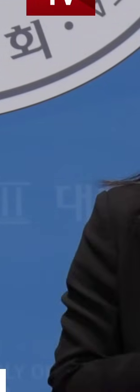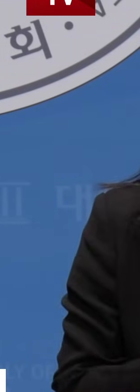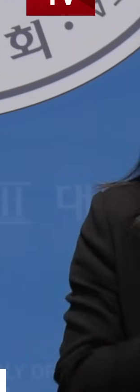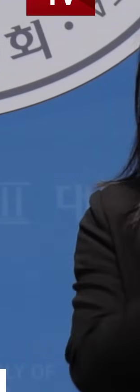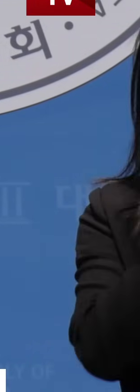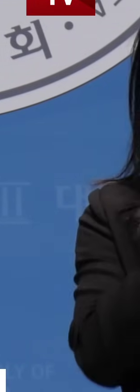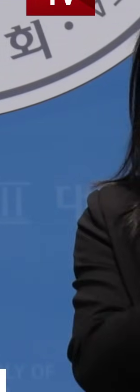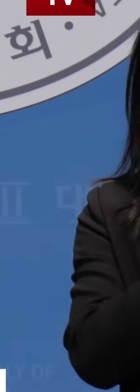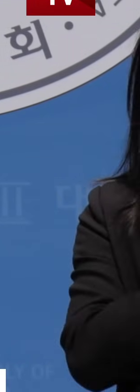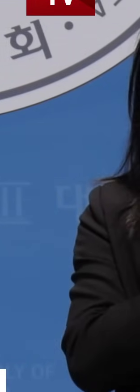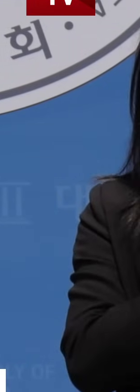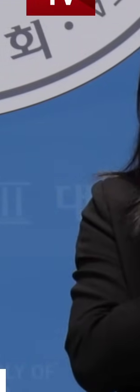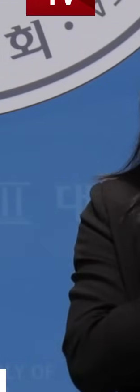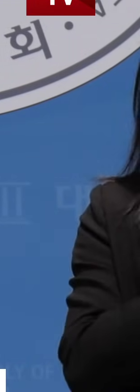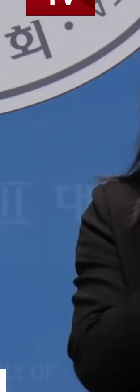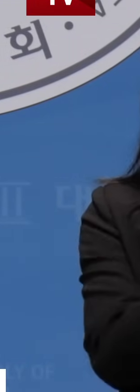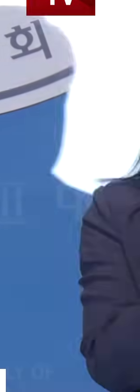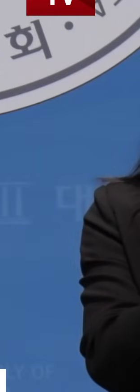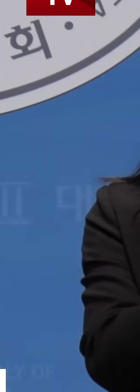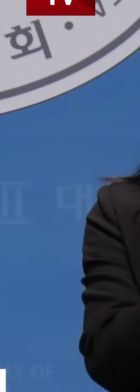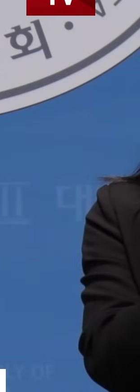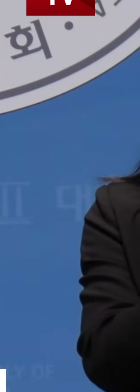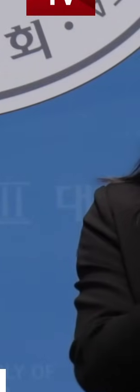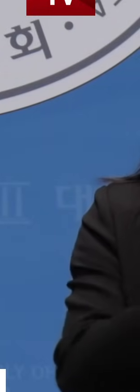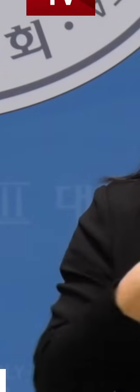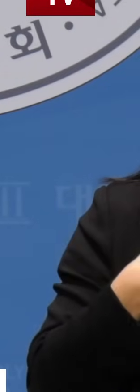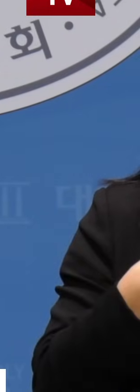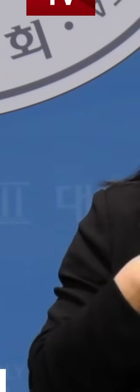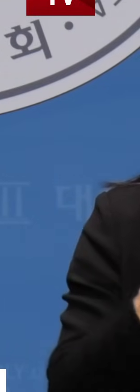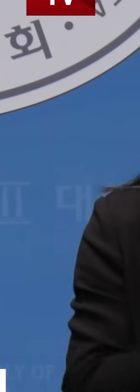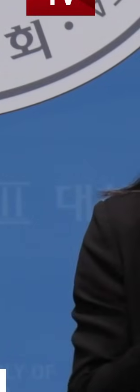파병이 기정사실로 확인되고 있다는 것이 문제입니까?